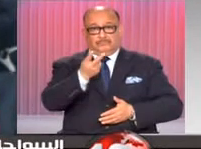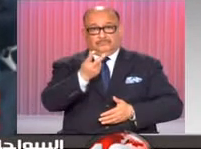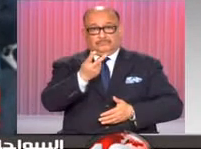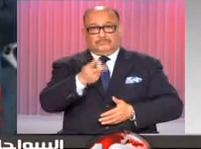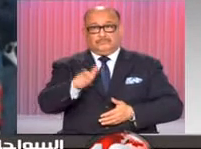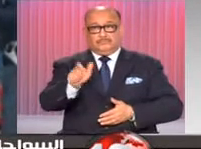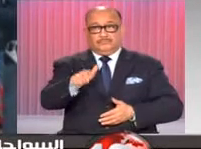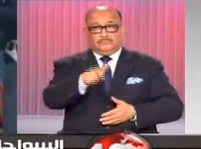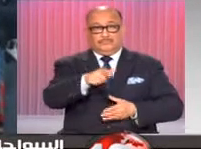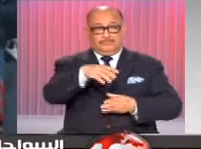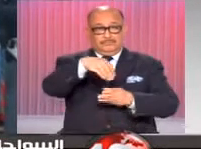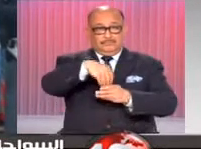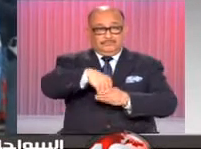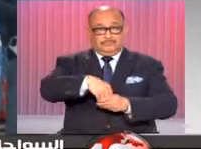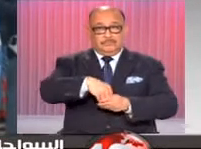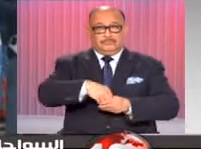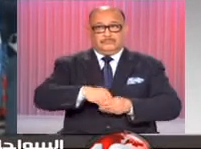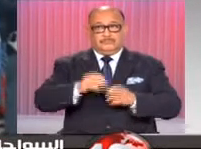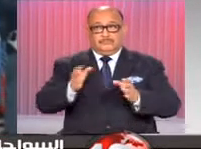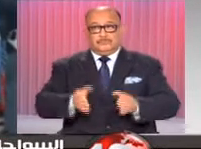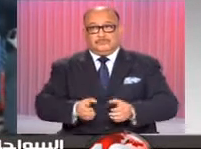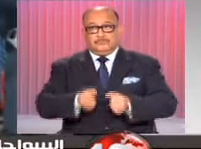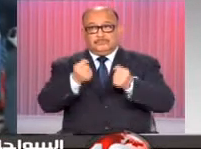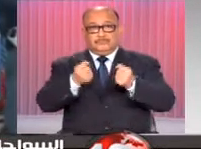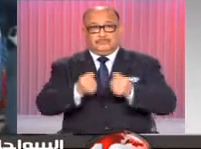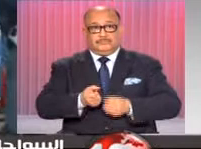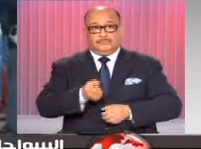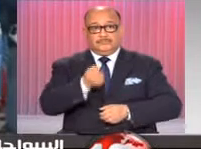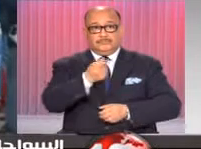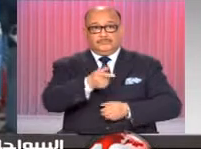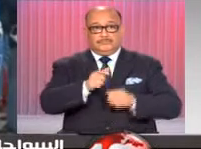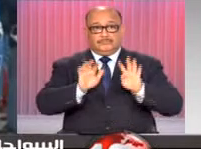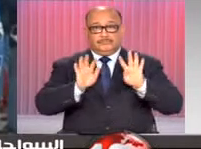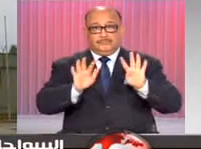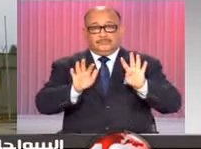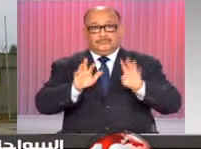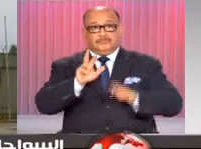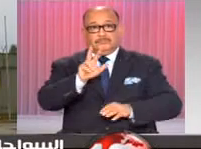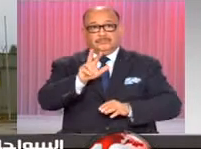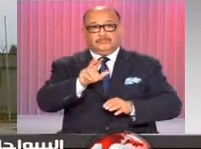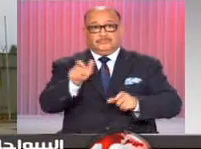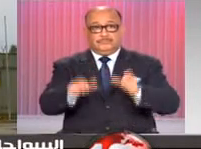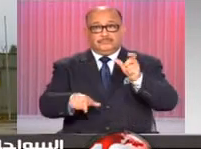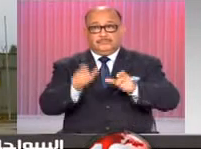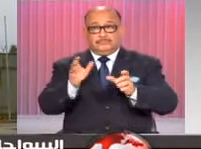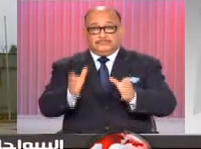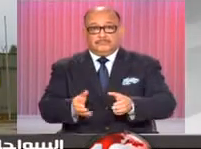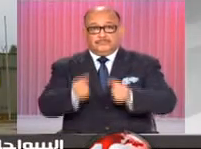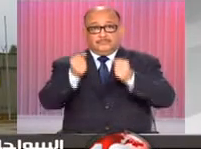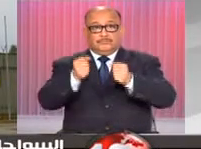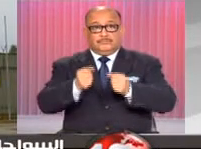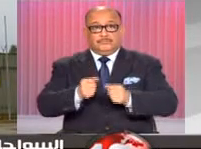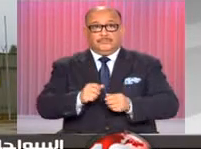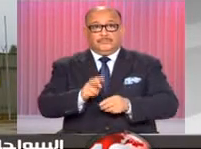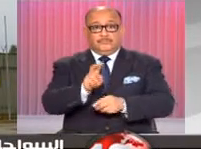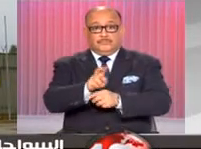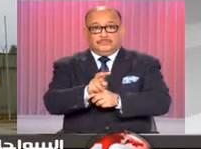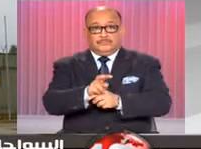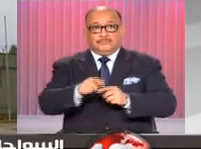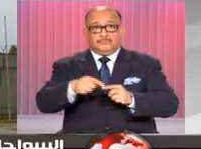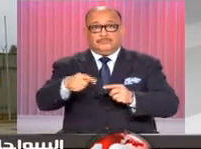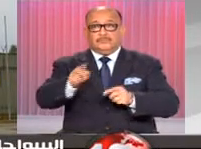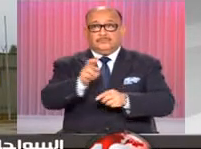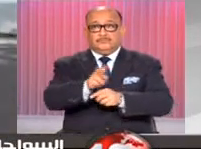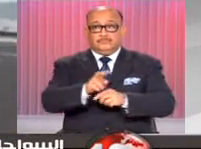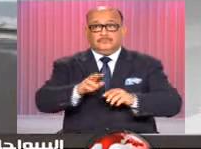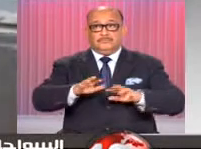إجلاء 197 راكبا من أصل 300. وقد أعلنت وزارة الدفاع اليونانية فجر اليوم